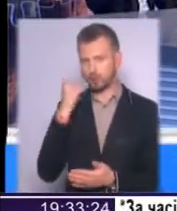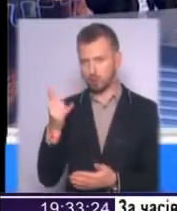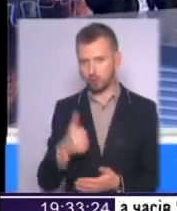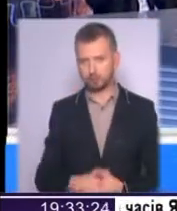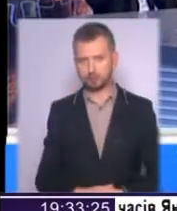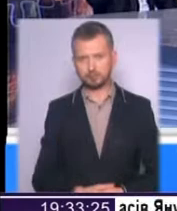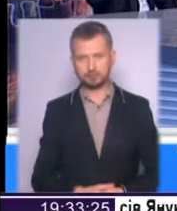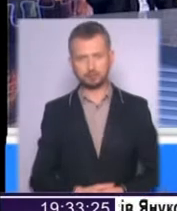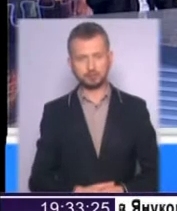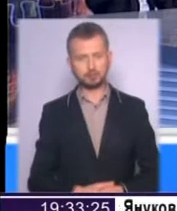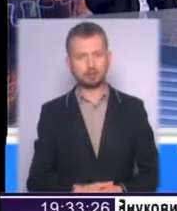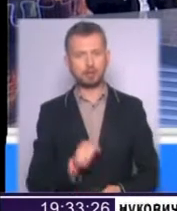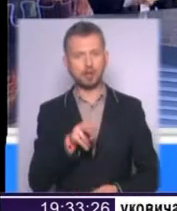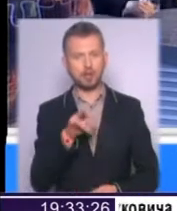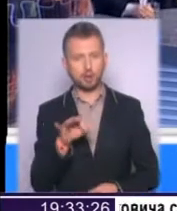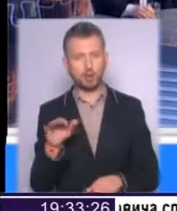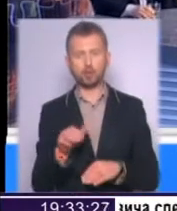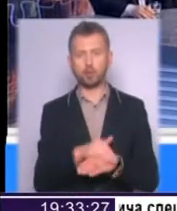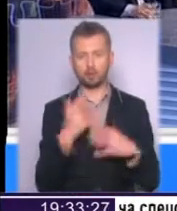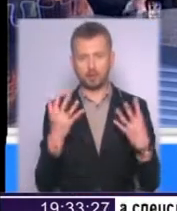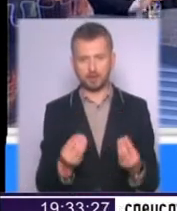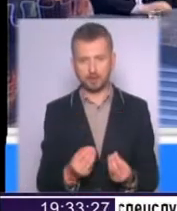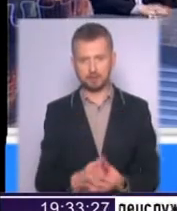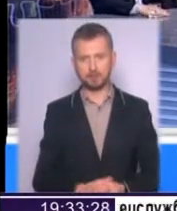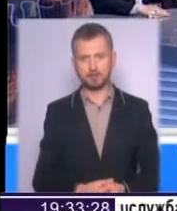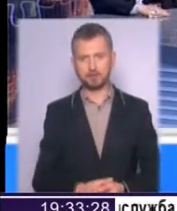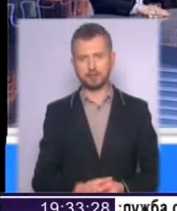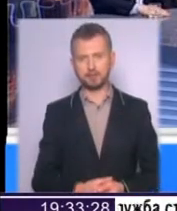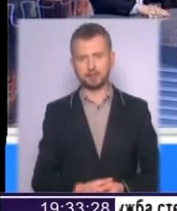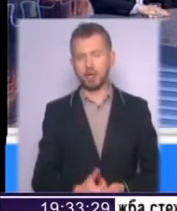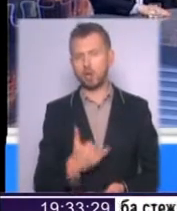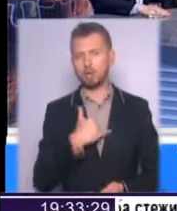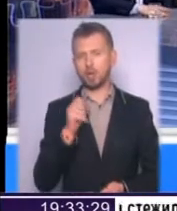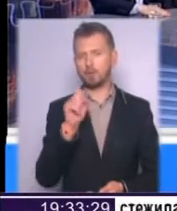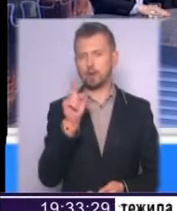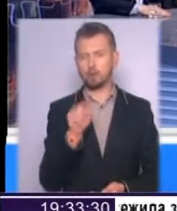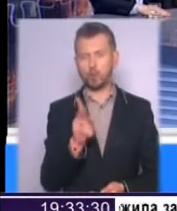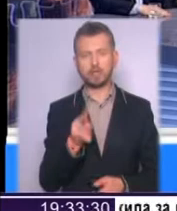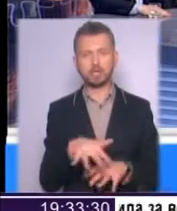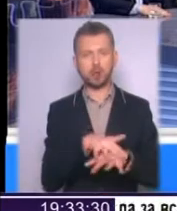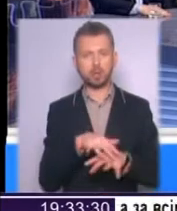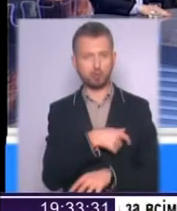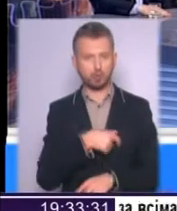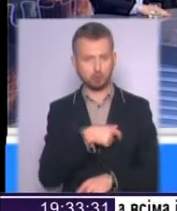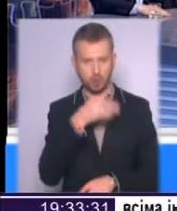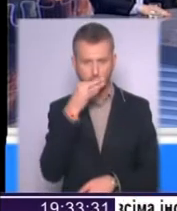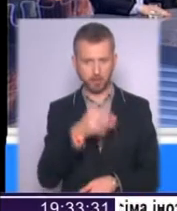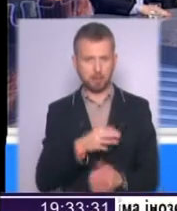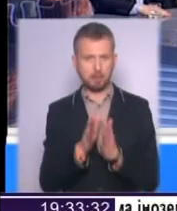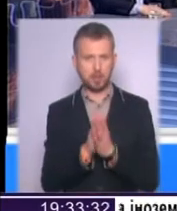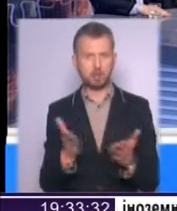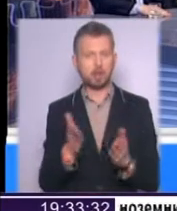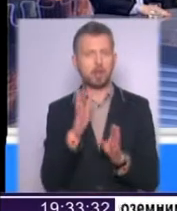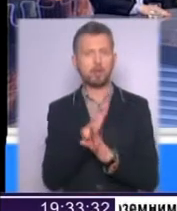говоріть. Павло, добрий день. Добрый. Добрый день. У меня вопрос к народному депутату. Скажите, пожалуйста, какова